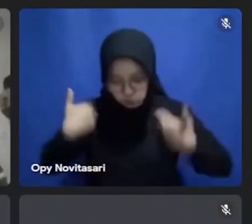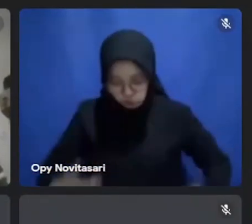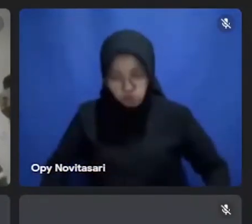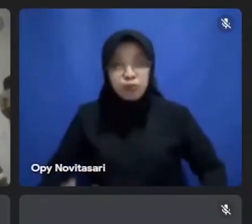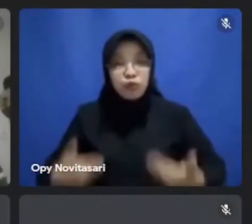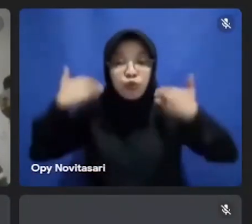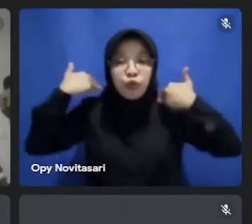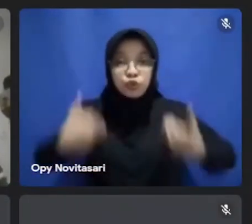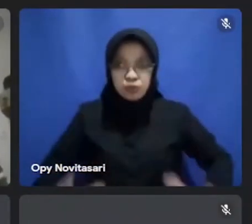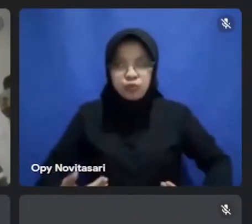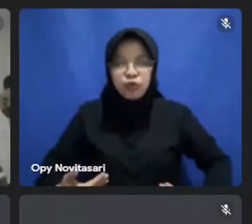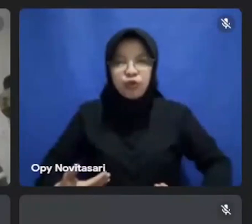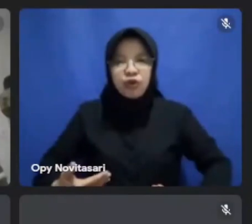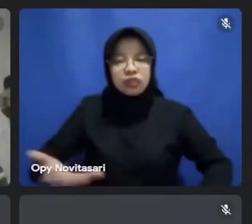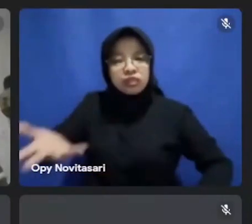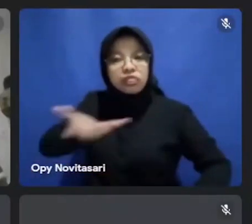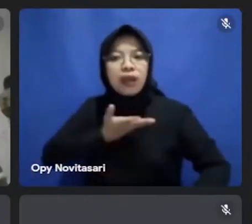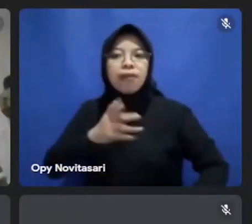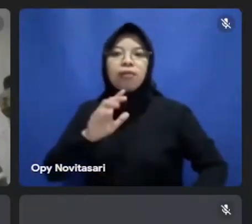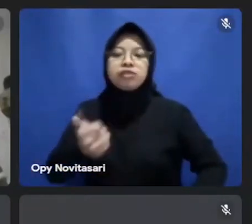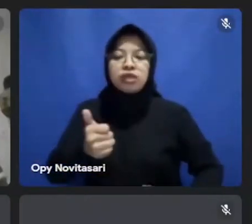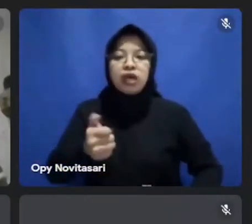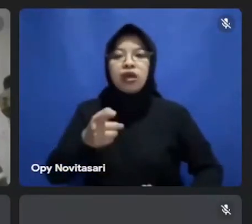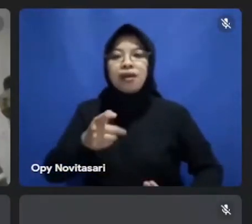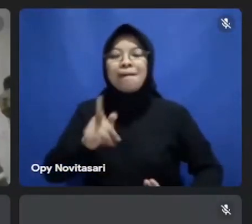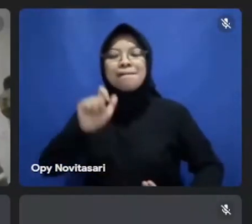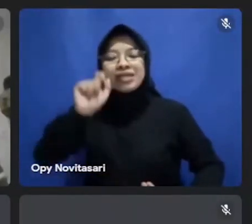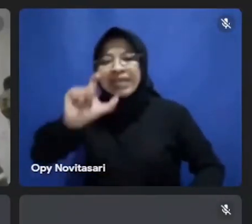ee reseptor getaran